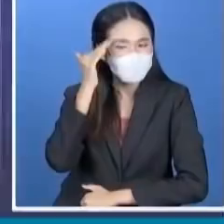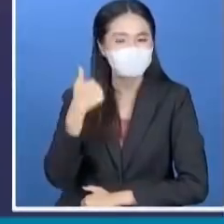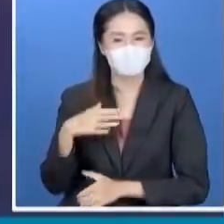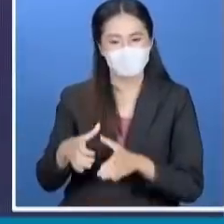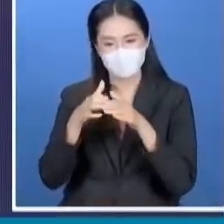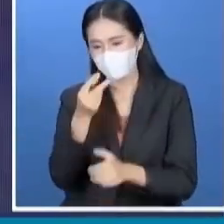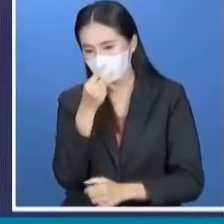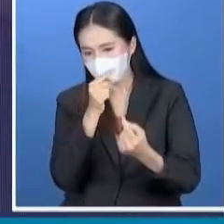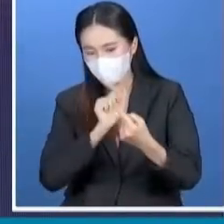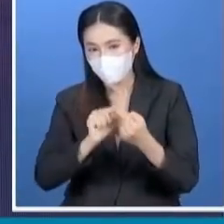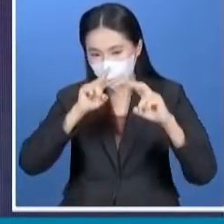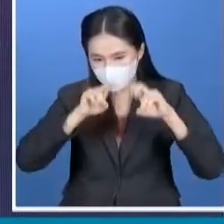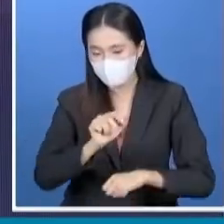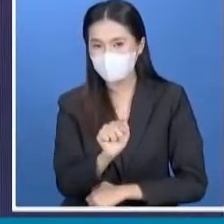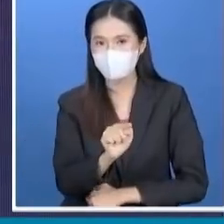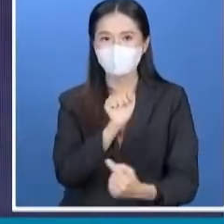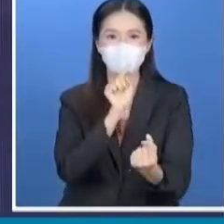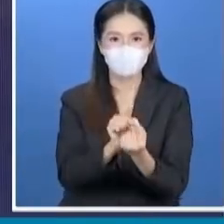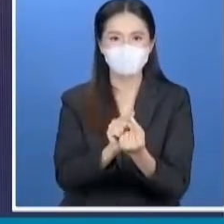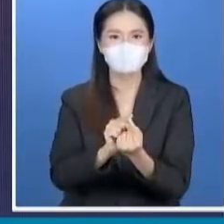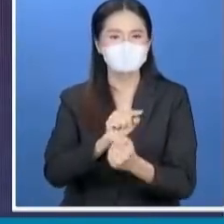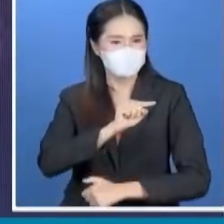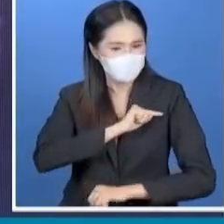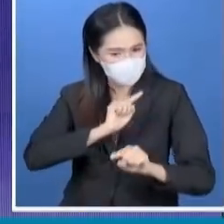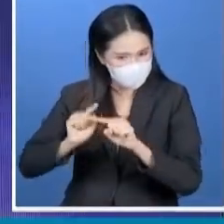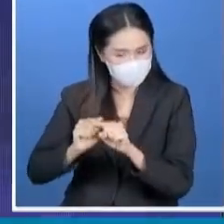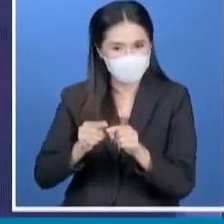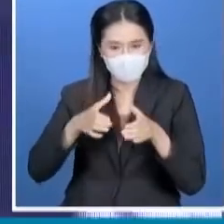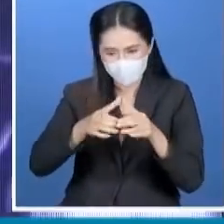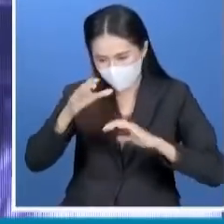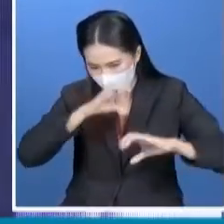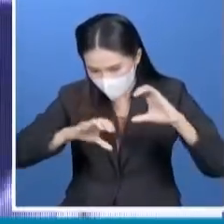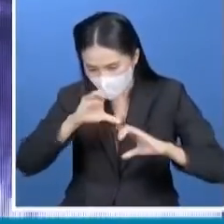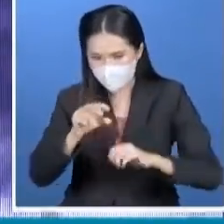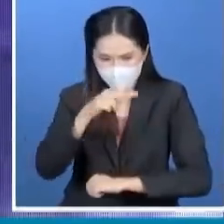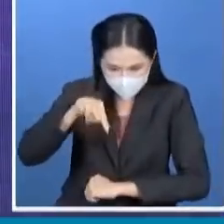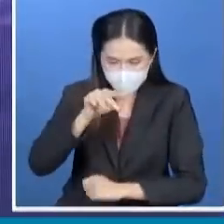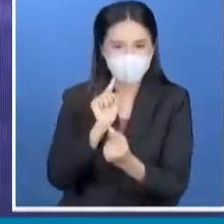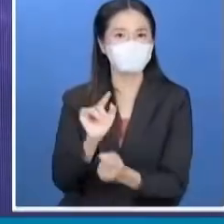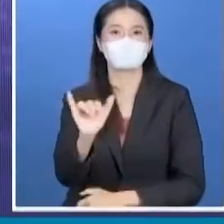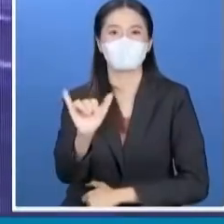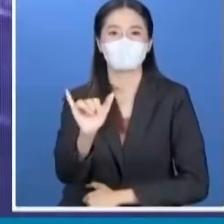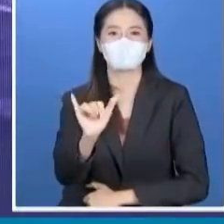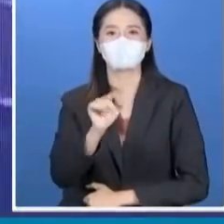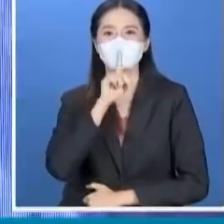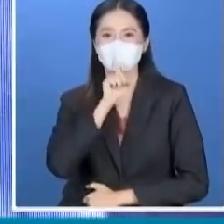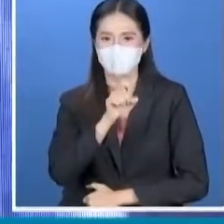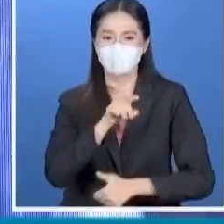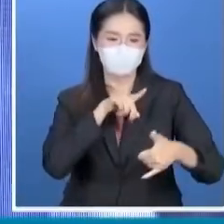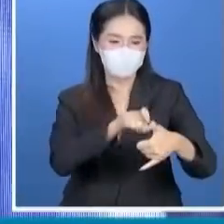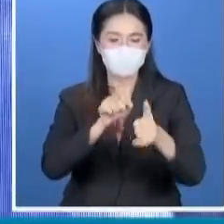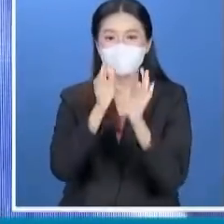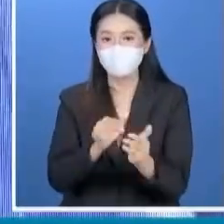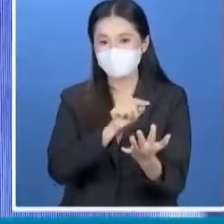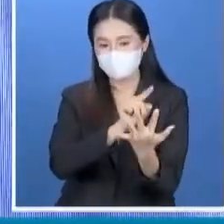ได้เดินทางไปตรวจสอบที่เกิดเหตุก็ได้พบเจ้าหน้าที่หลายฝ่ายกำลังระดมค้นหาแต่ก็ยังไม่พบจากการซักถามปากคำพยาน